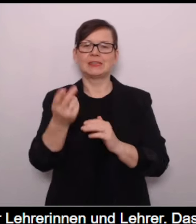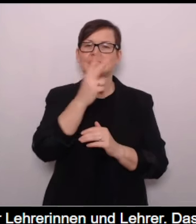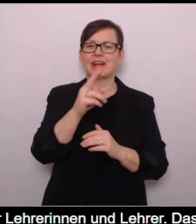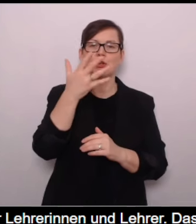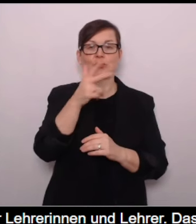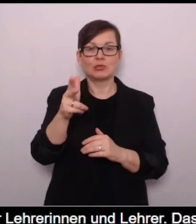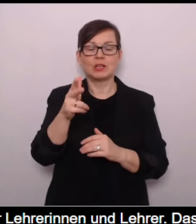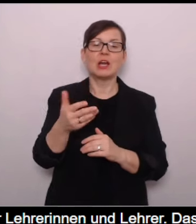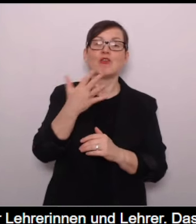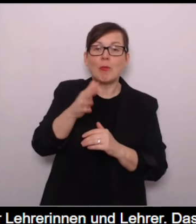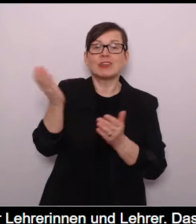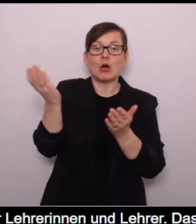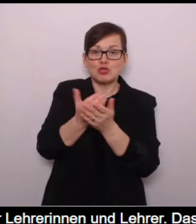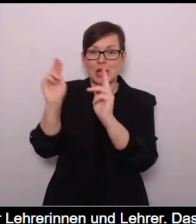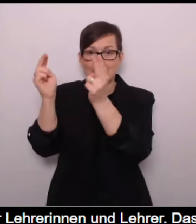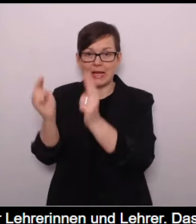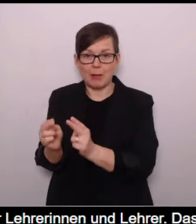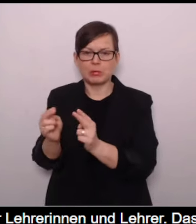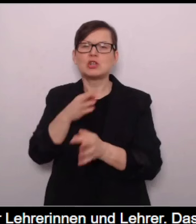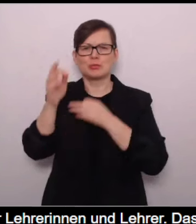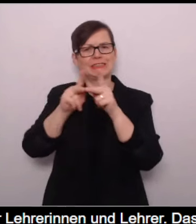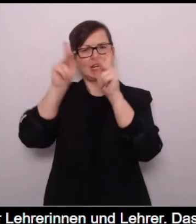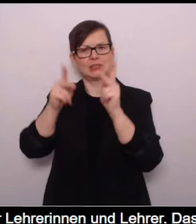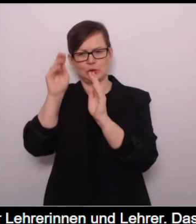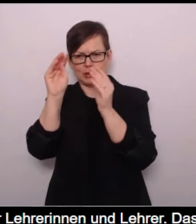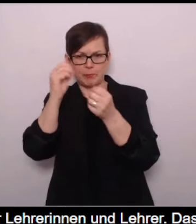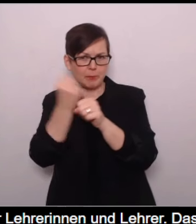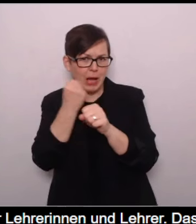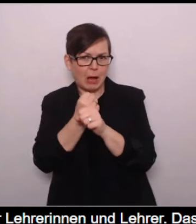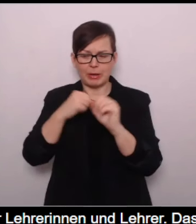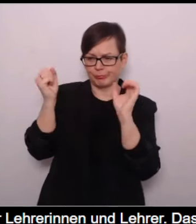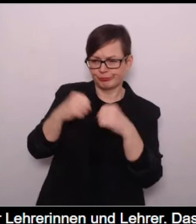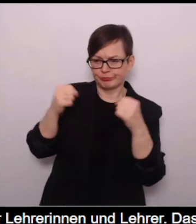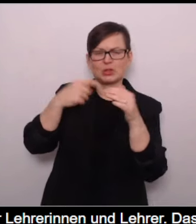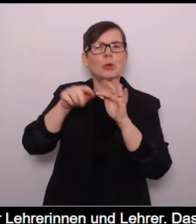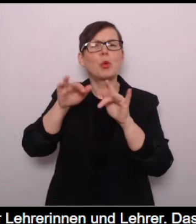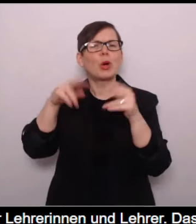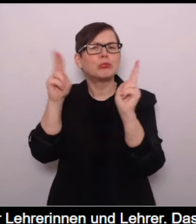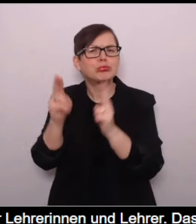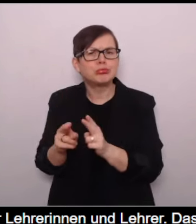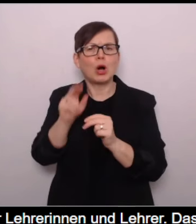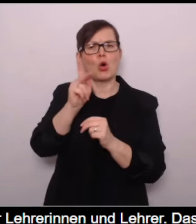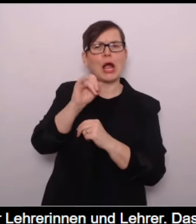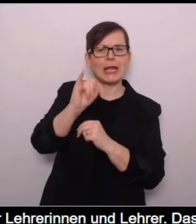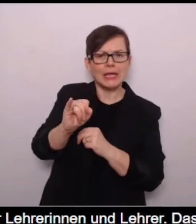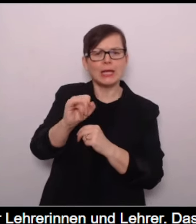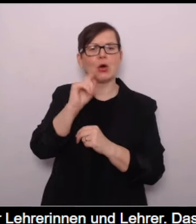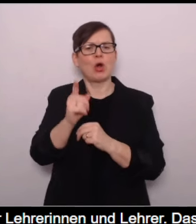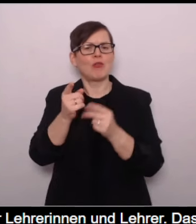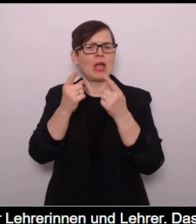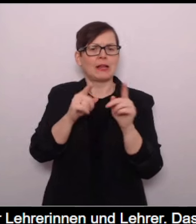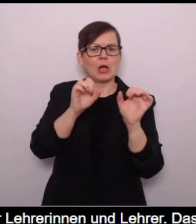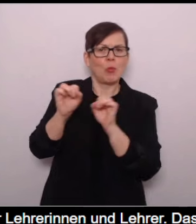Verwaltungsideen. Deswegen haben wir uns nochmal committed, die 5.000 Stellen bis 2035 abzubauen, ein Konzept dafür vorzulegen,